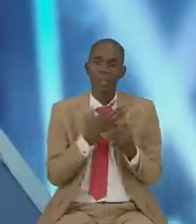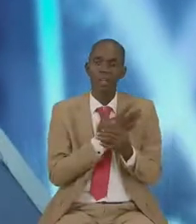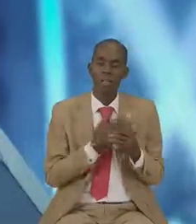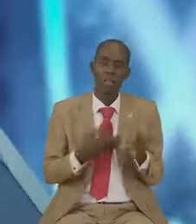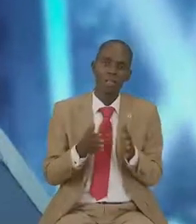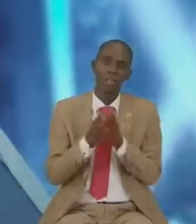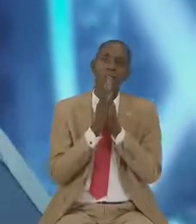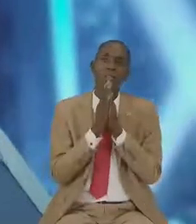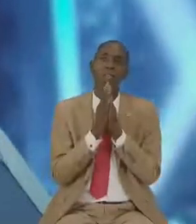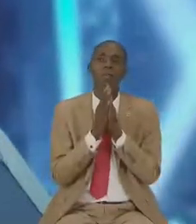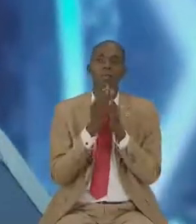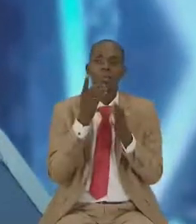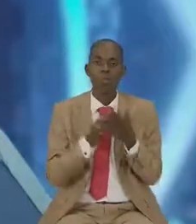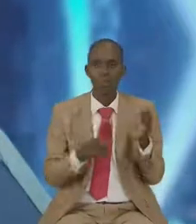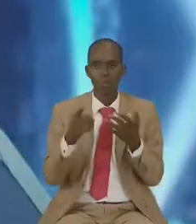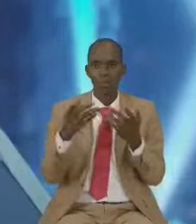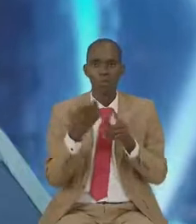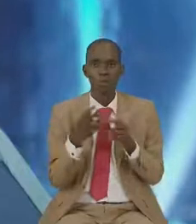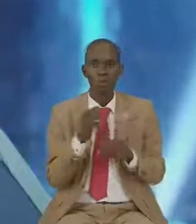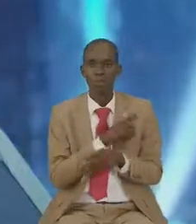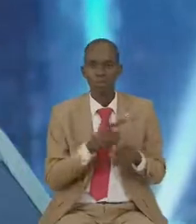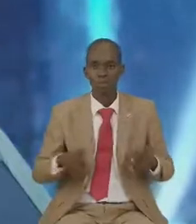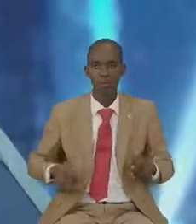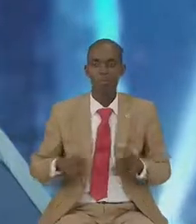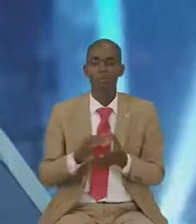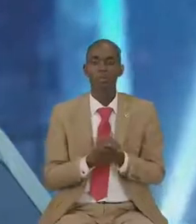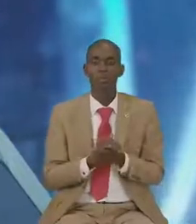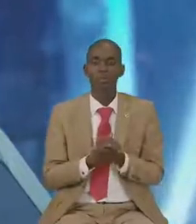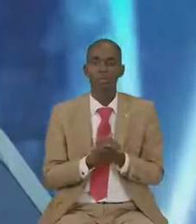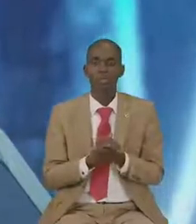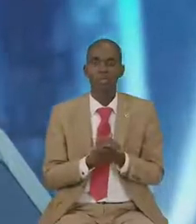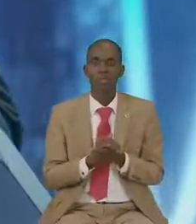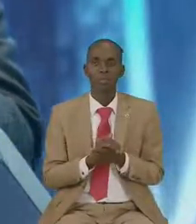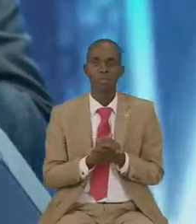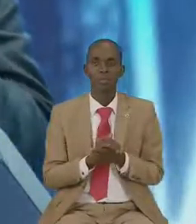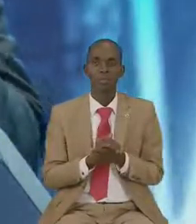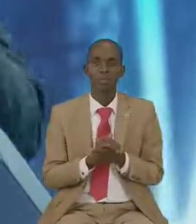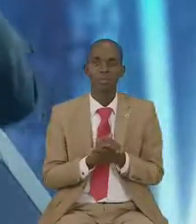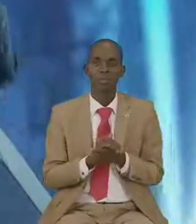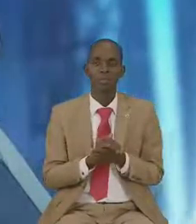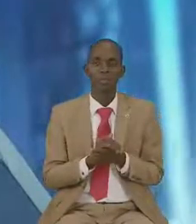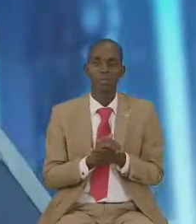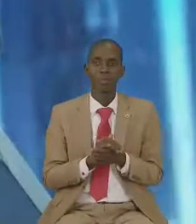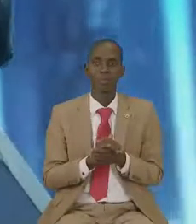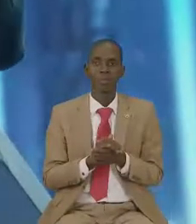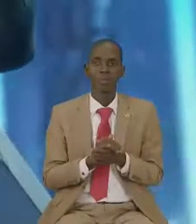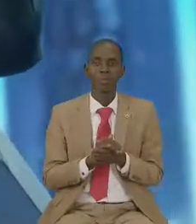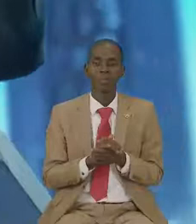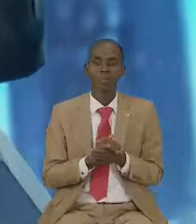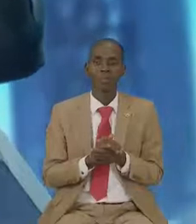Le Seigneur vous exaucera. L'homme de Dieu viendra pour sceller tout avec la prière de